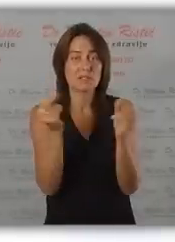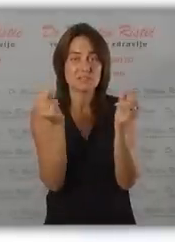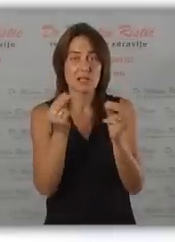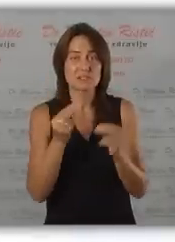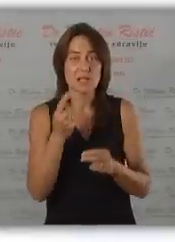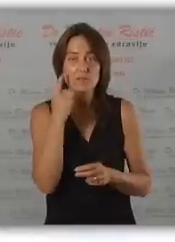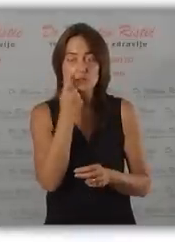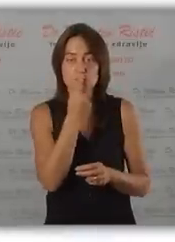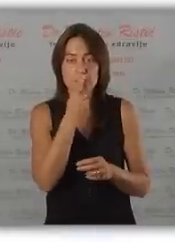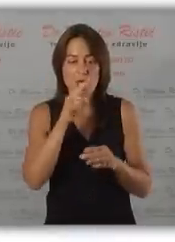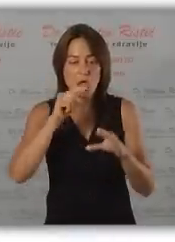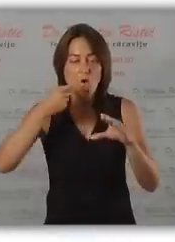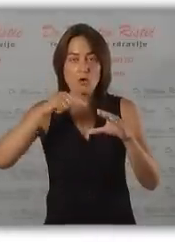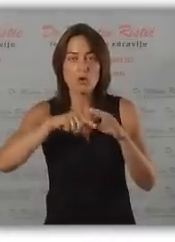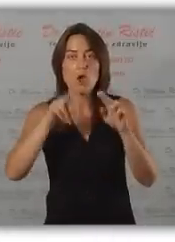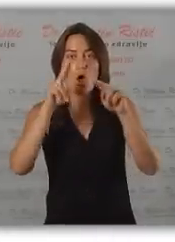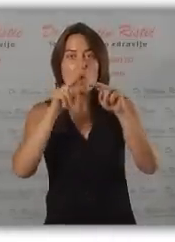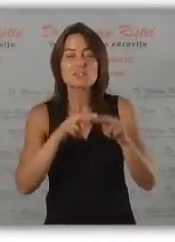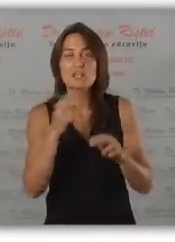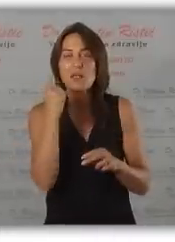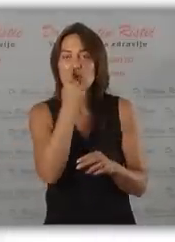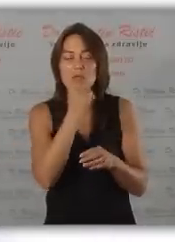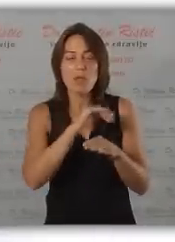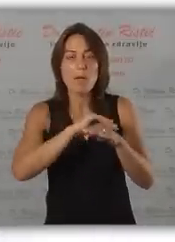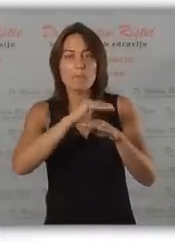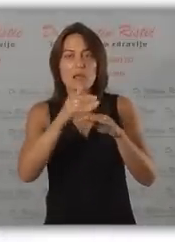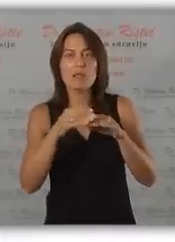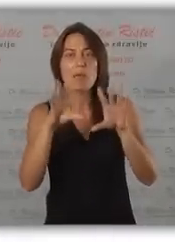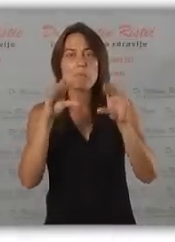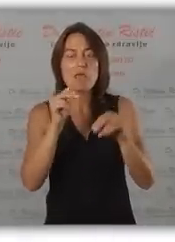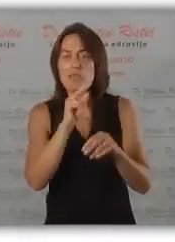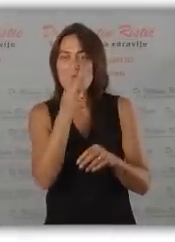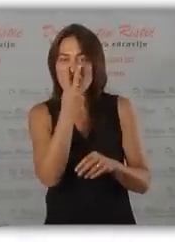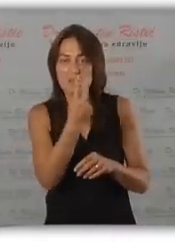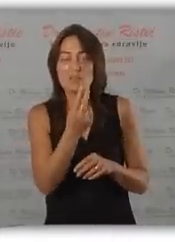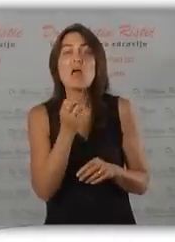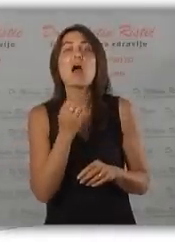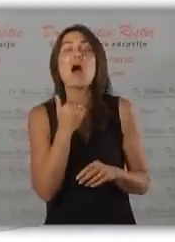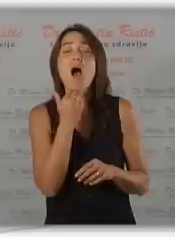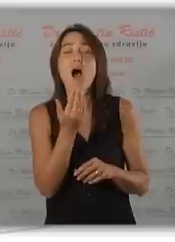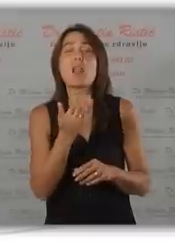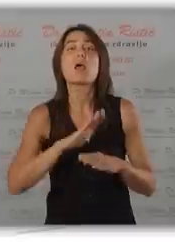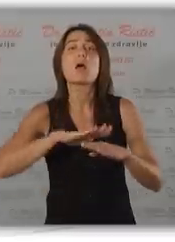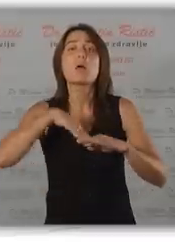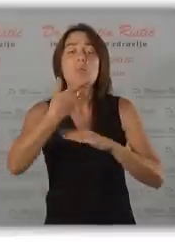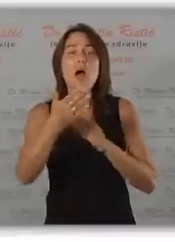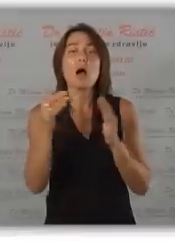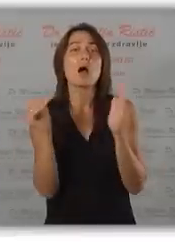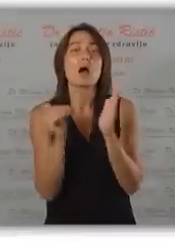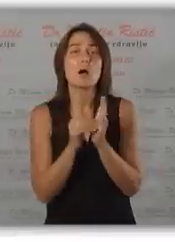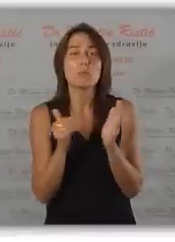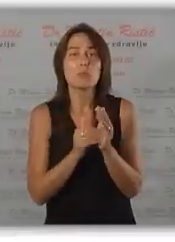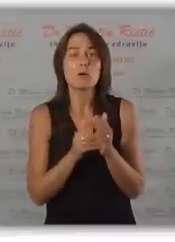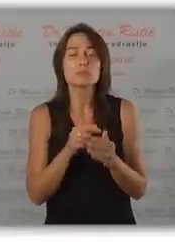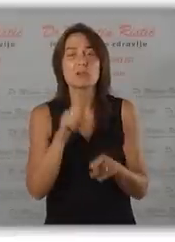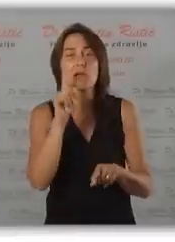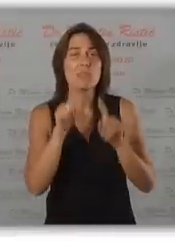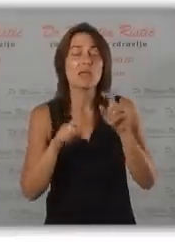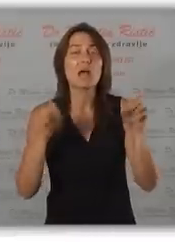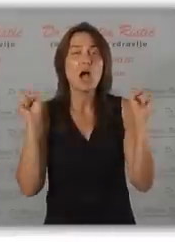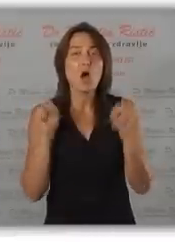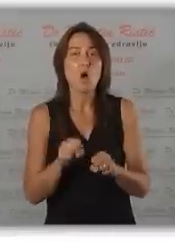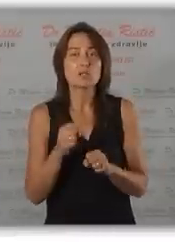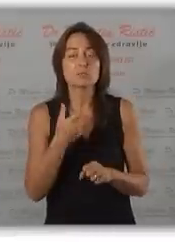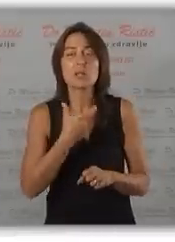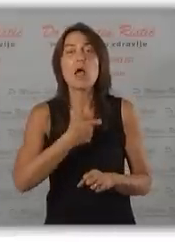preloma strukture zuba, korenovi ostaju u viličnim kostima, prekrije ih meko tkivo, ne vide se, ali kada kasnije je potrebno da se